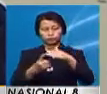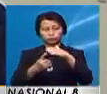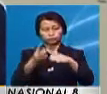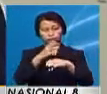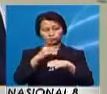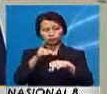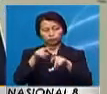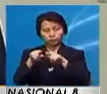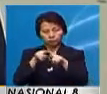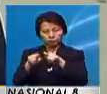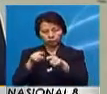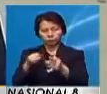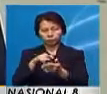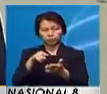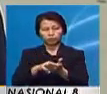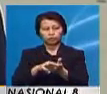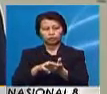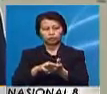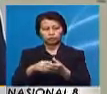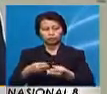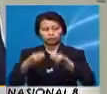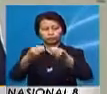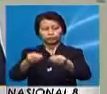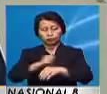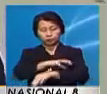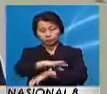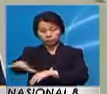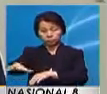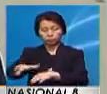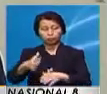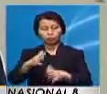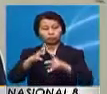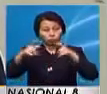and compete ini memberi kesan yang besar